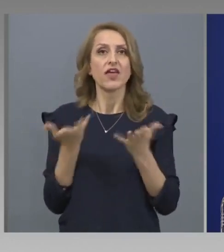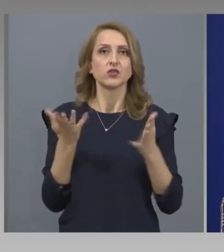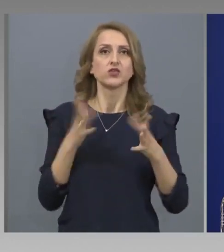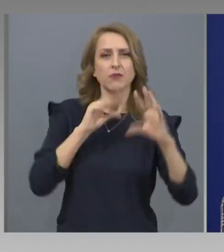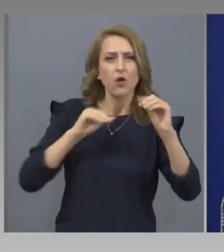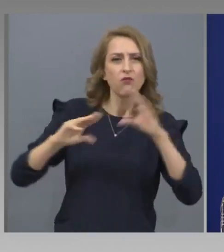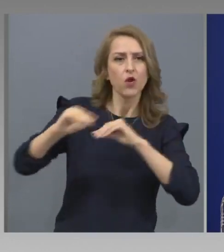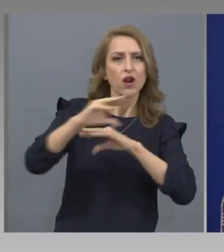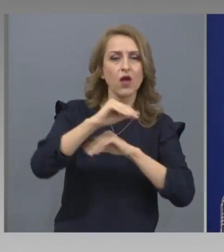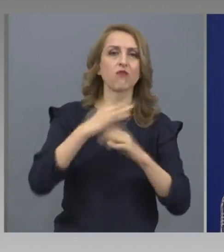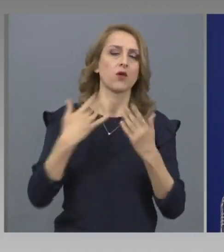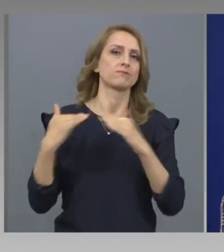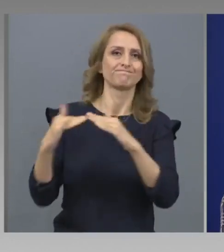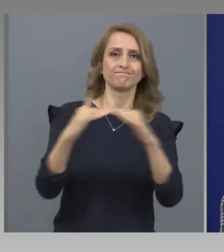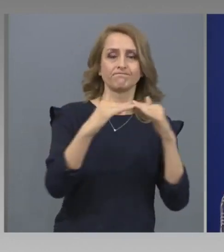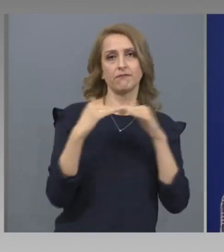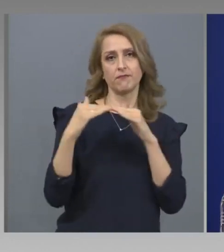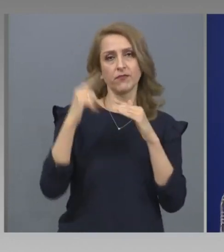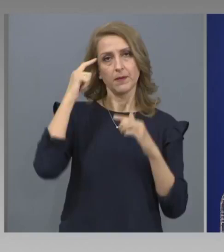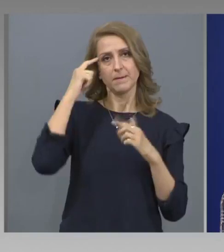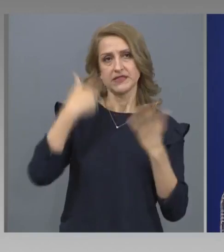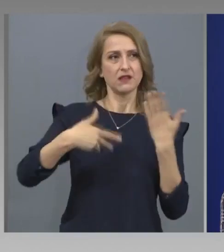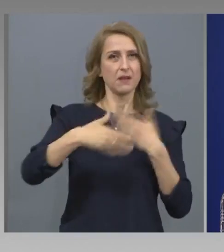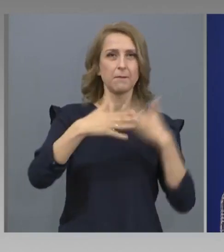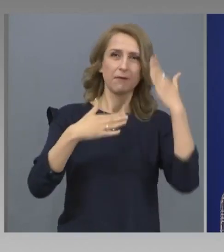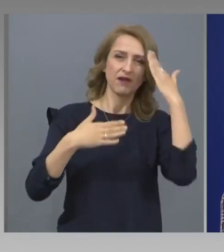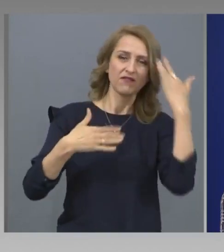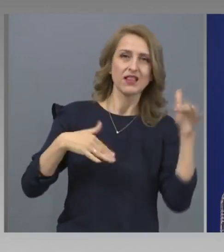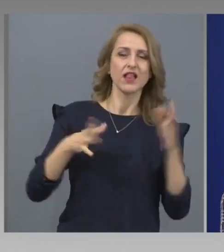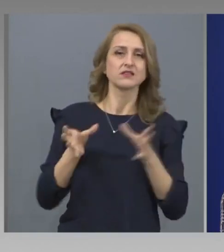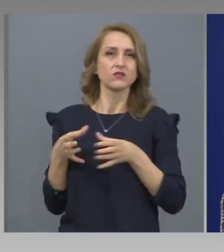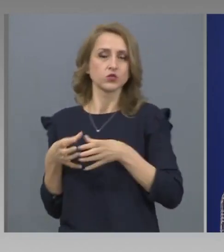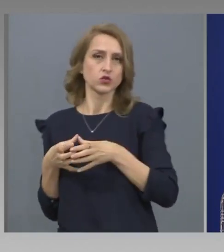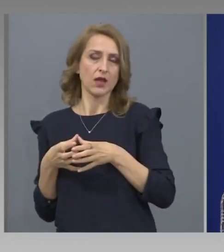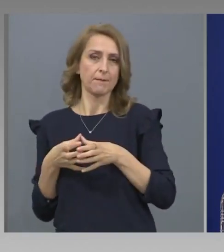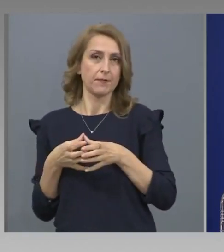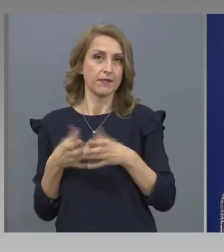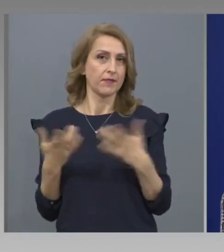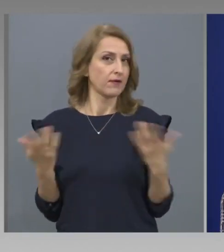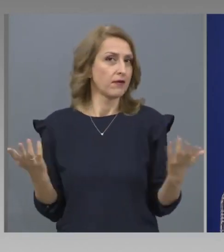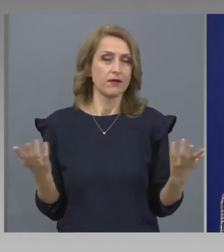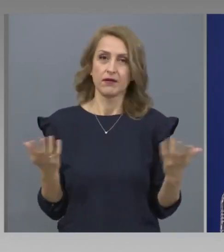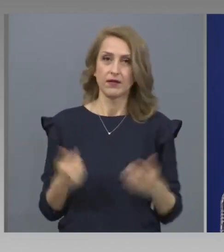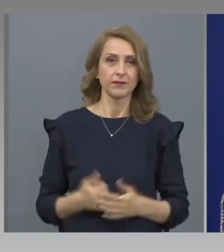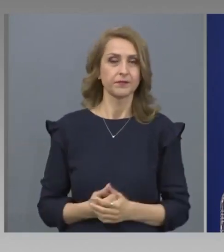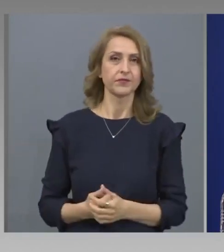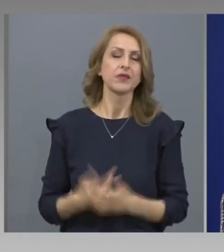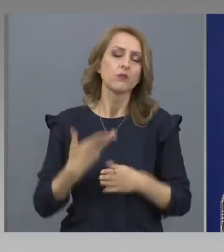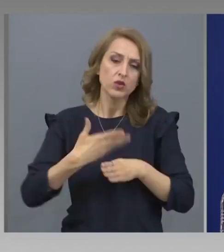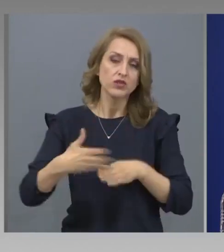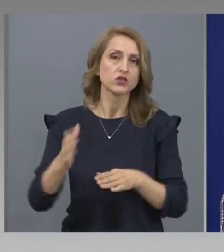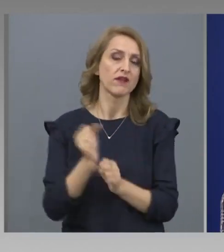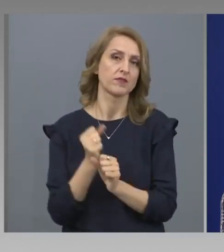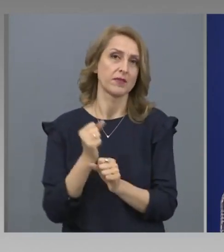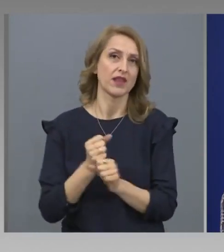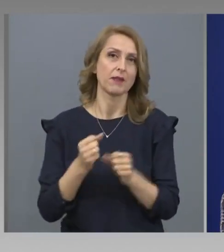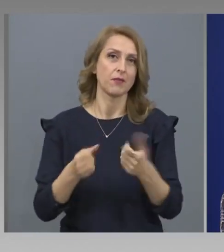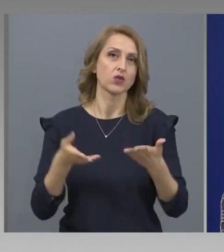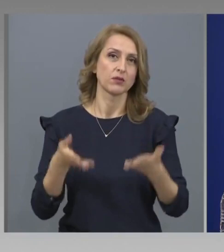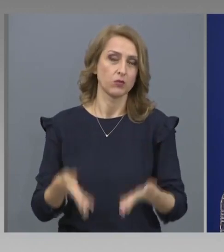че това се състоя днешния ден, като един от многото дни, в които се работи по този